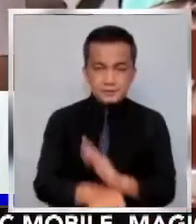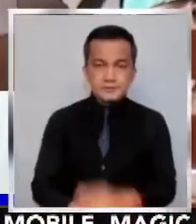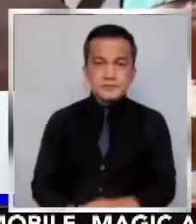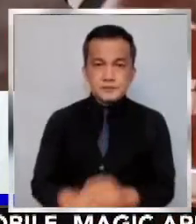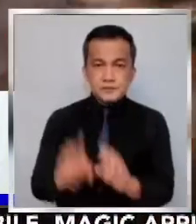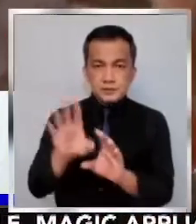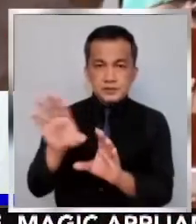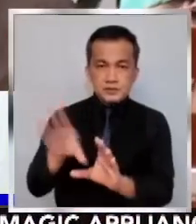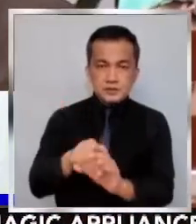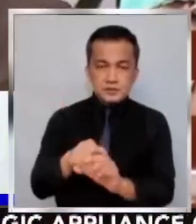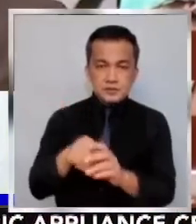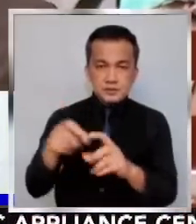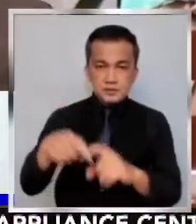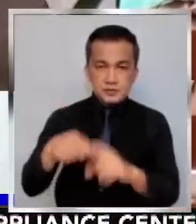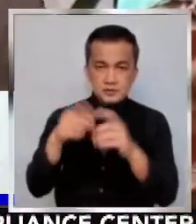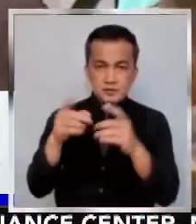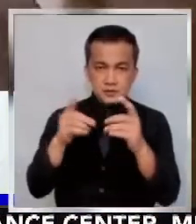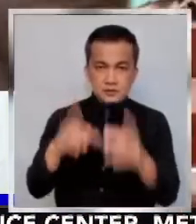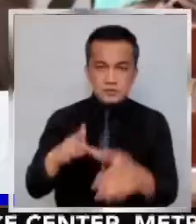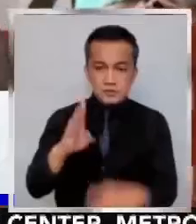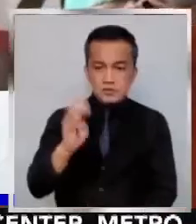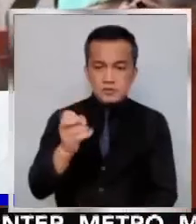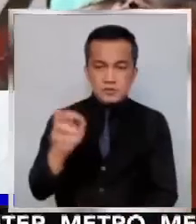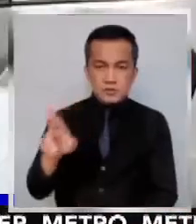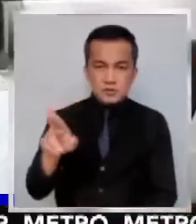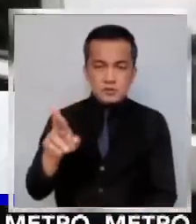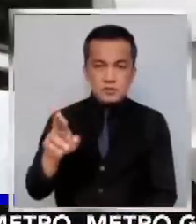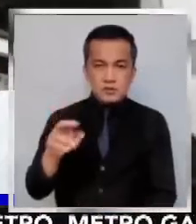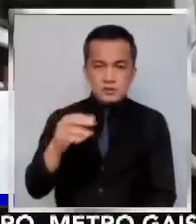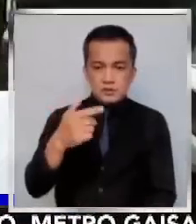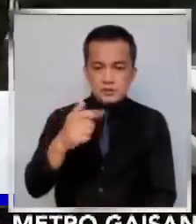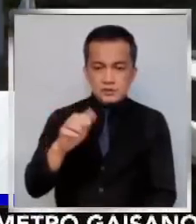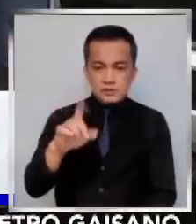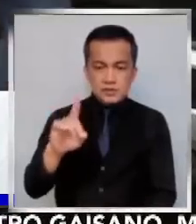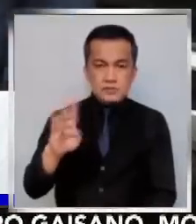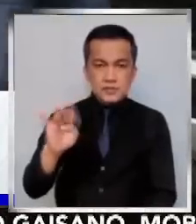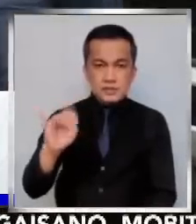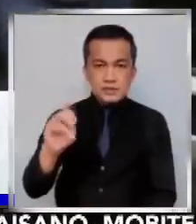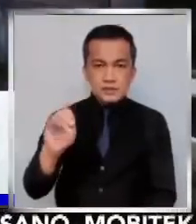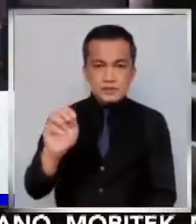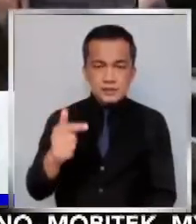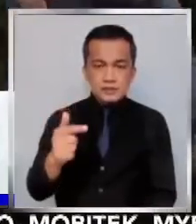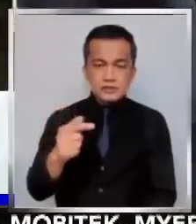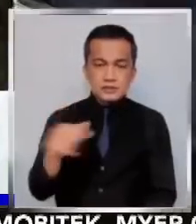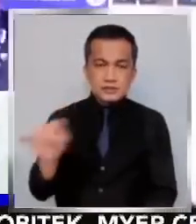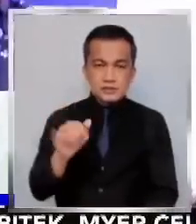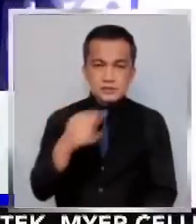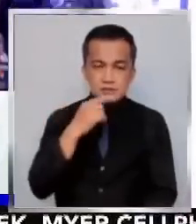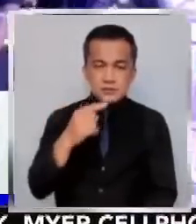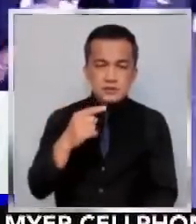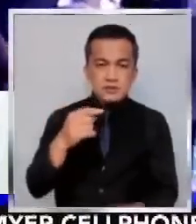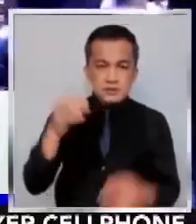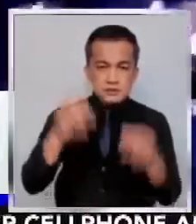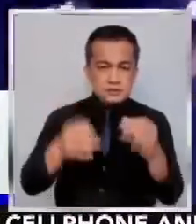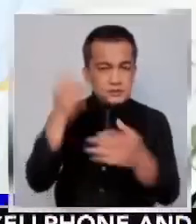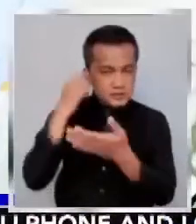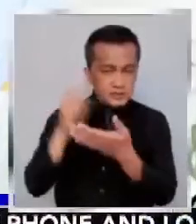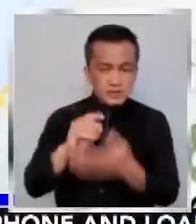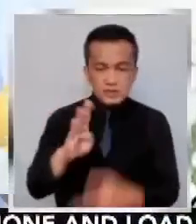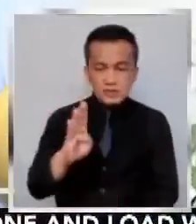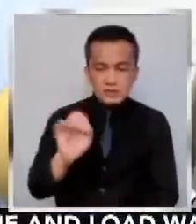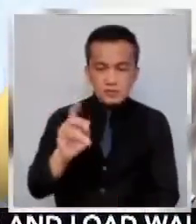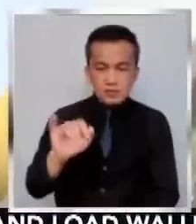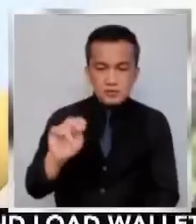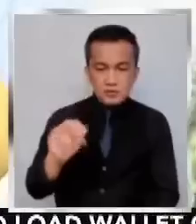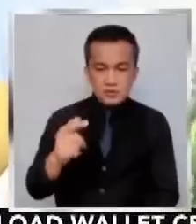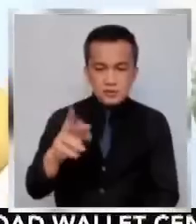sinuspinding Director General ng Bureau of Corrections sa si Gerald Bantag. Ganito rin ang sabi ni Justice Secretary Boying Remulla. Kasama siya. Well, it's a